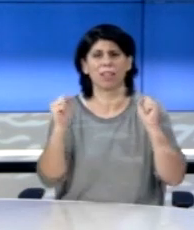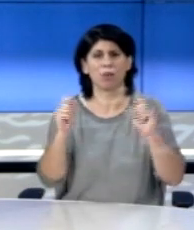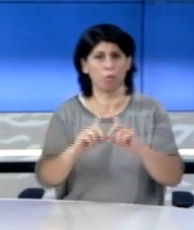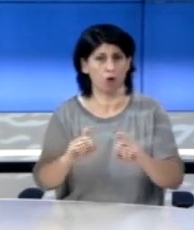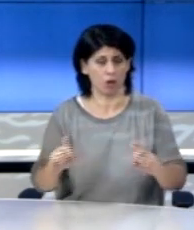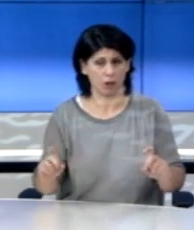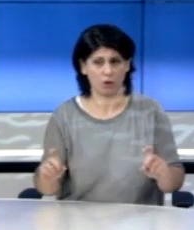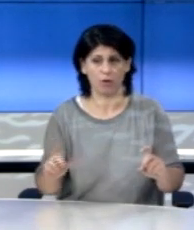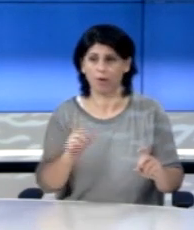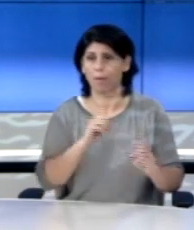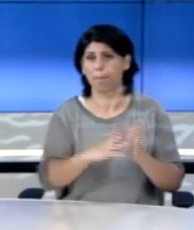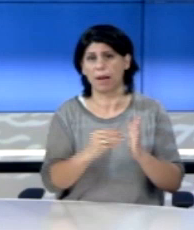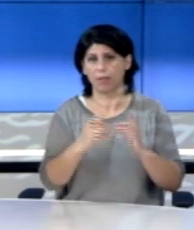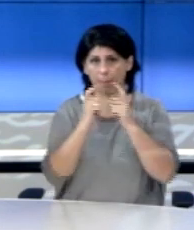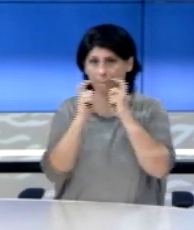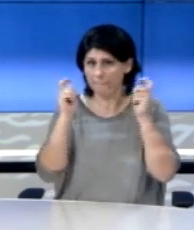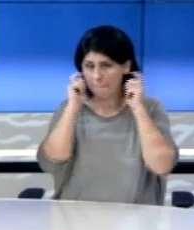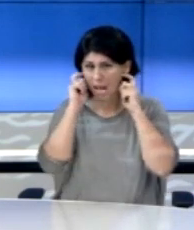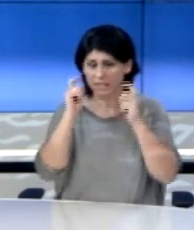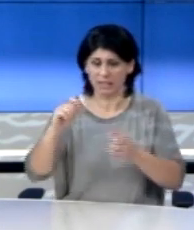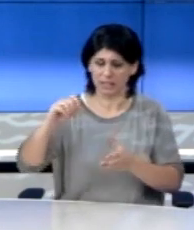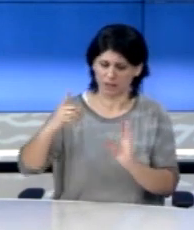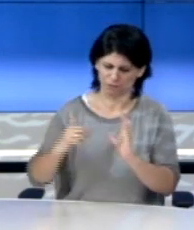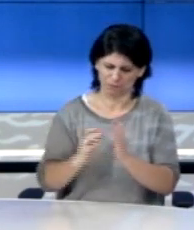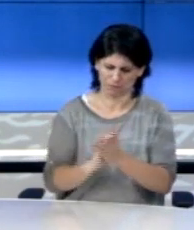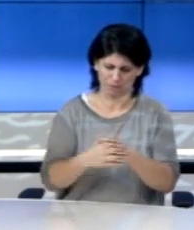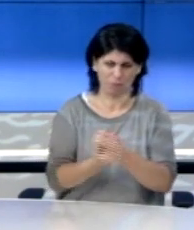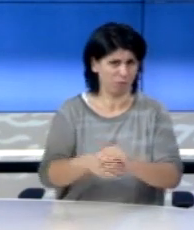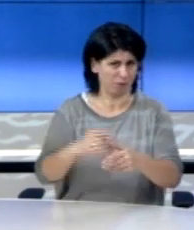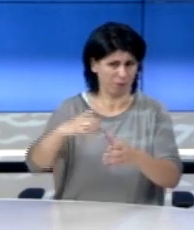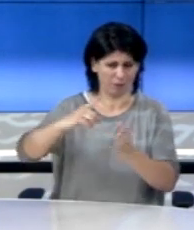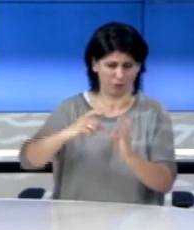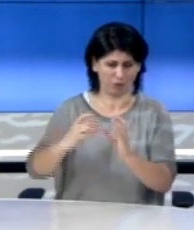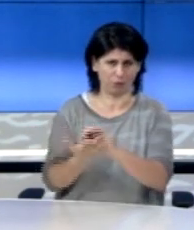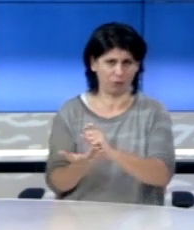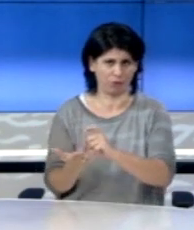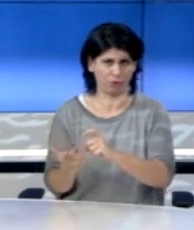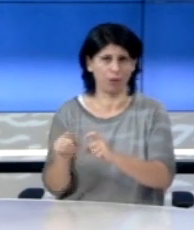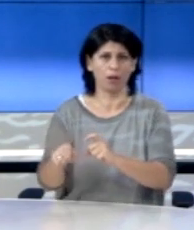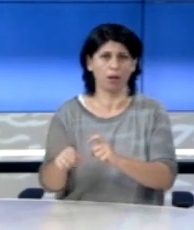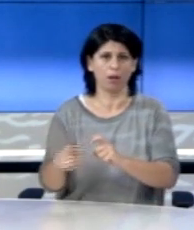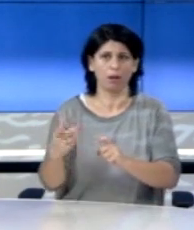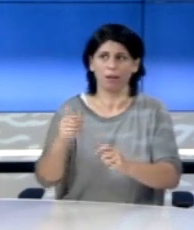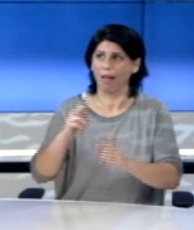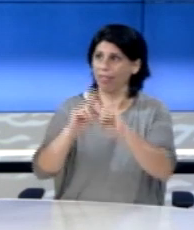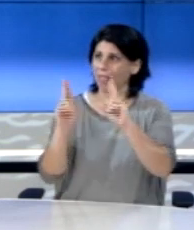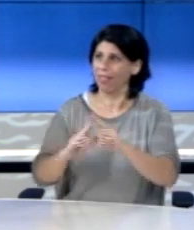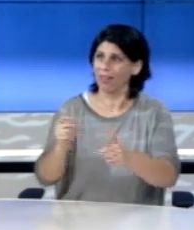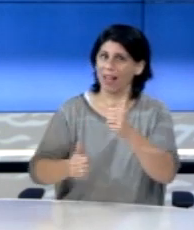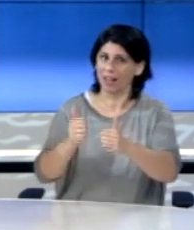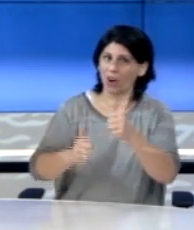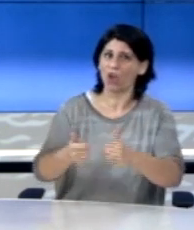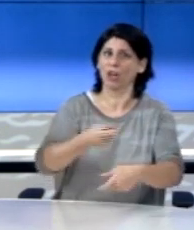υγειονομικό υλικό, όπως είναι οι μάσκες και τα αντισηπτικά, βρέθηκε στο έλεος των διεθνών ανταγωνισμών,